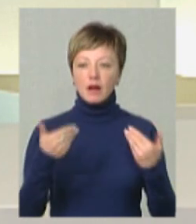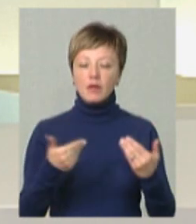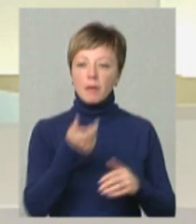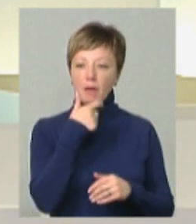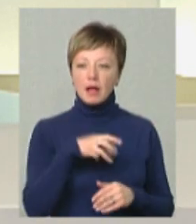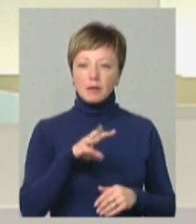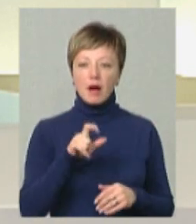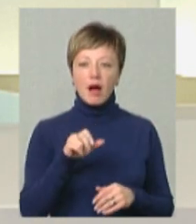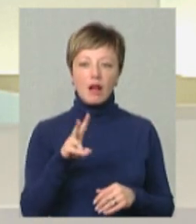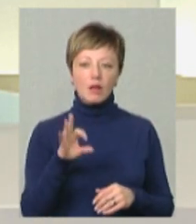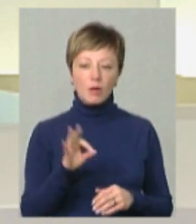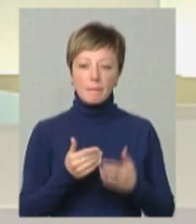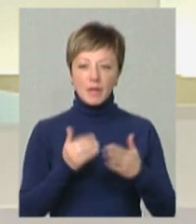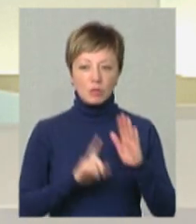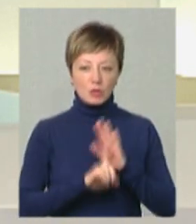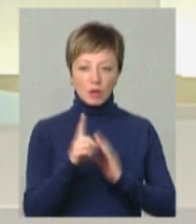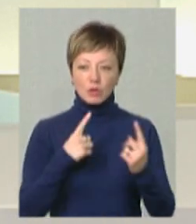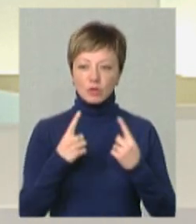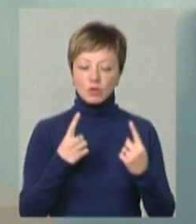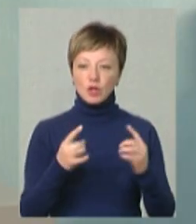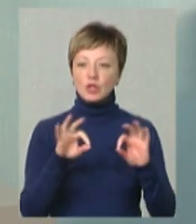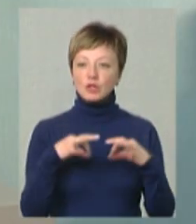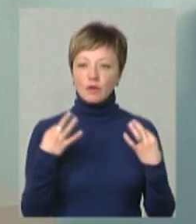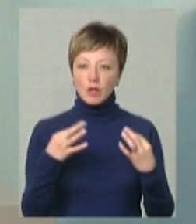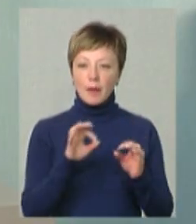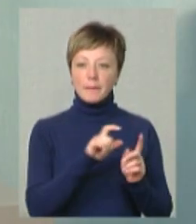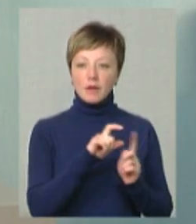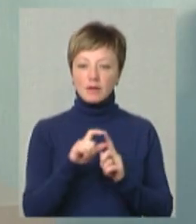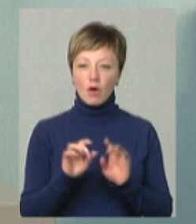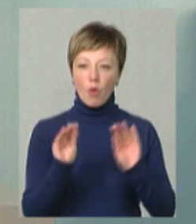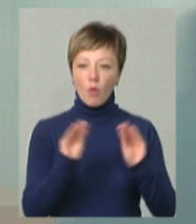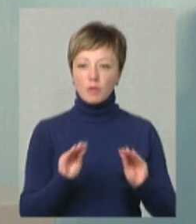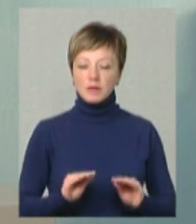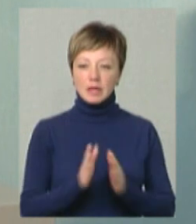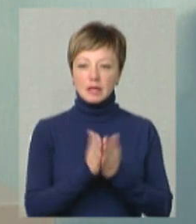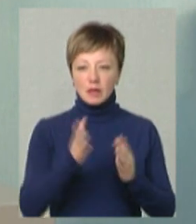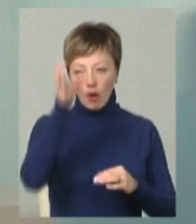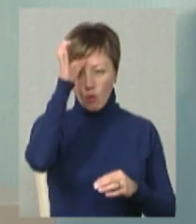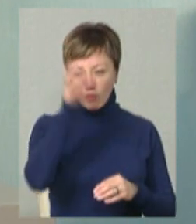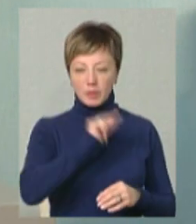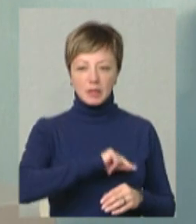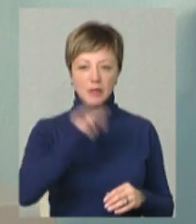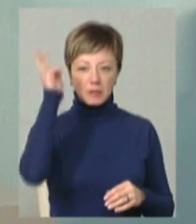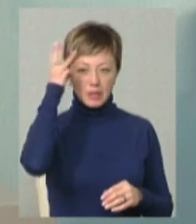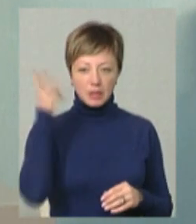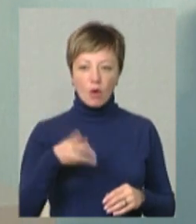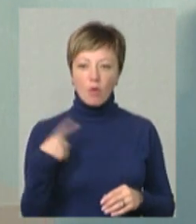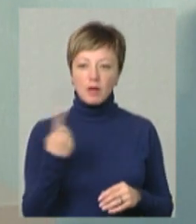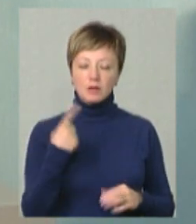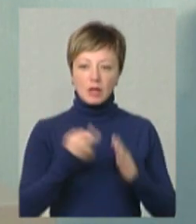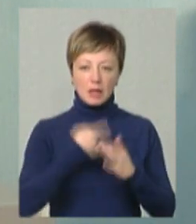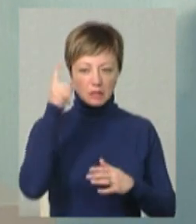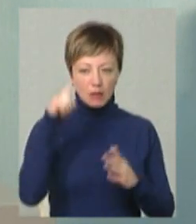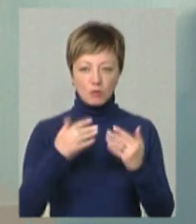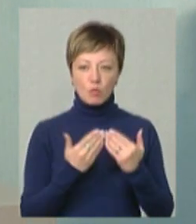Пане Михайле, перш ніж почати нашу розмову, дозвольте процитувати опис книги провідного наукового співробітника Хмельницького обласного краєзнавчого